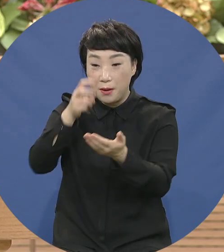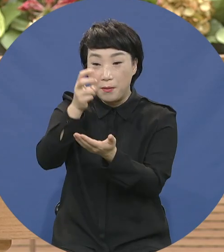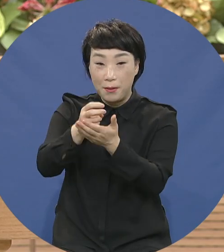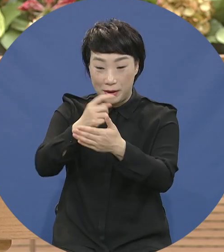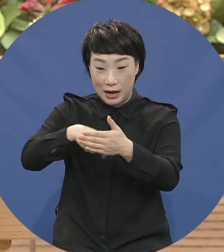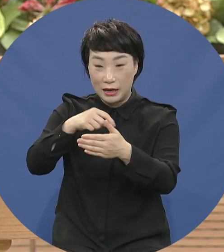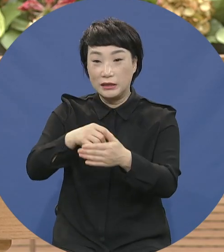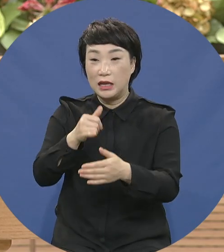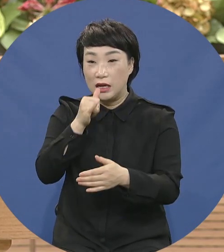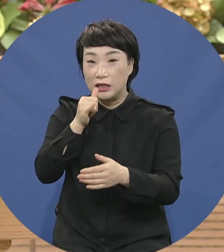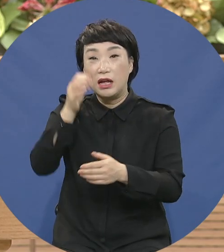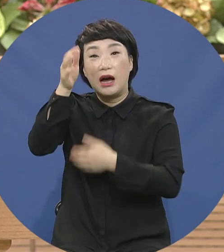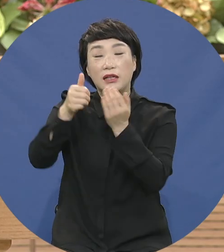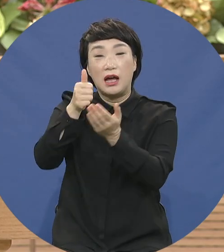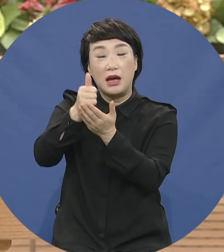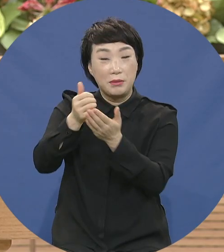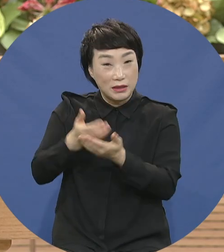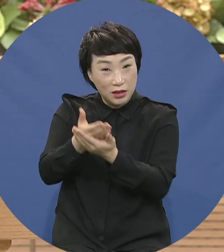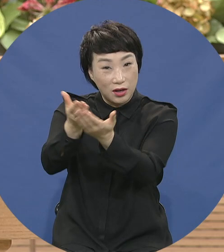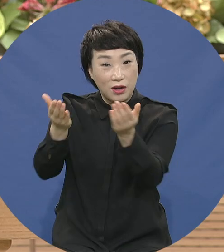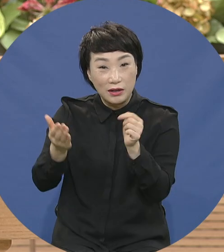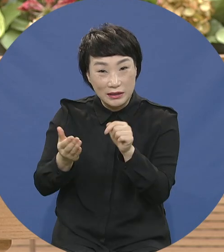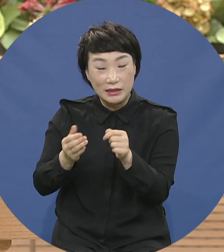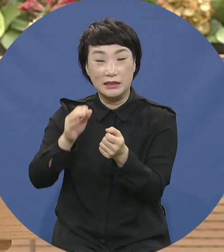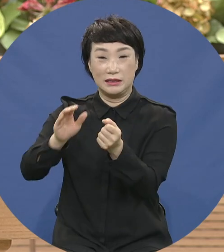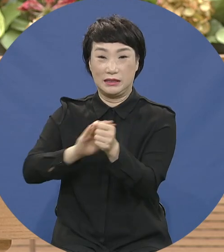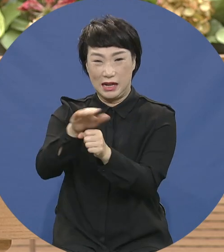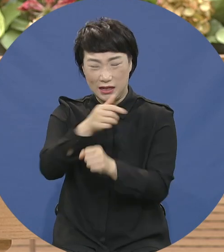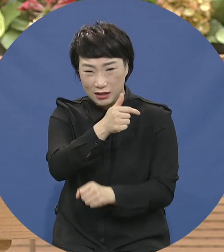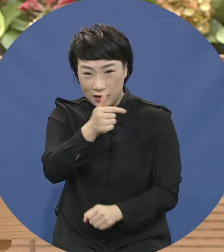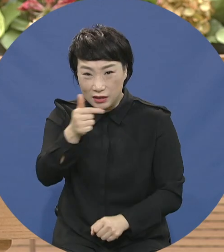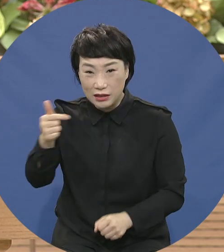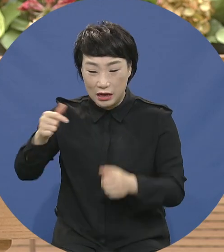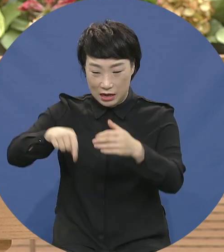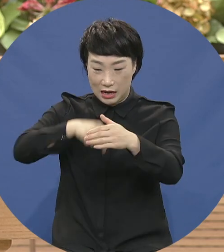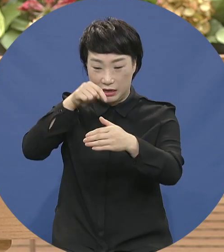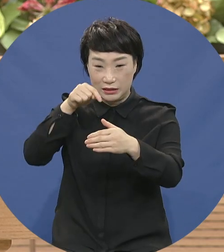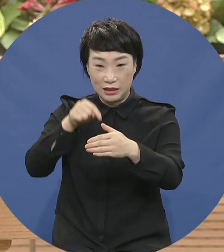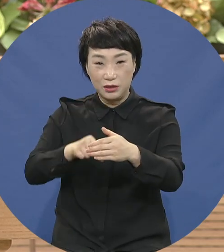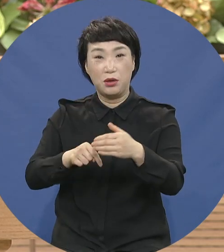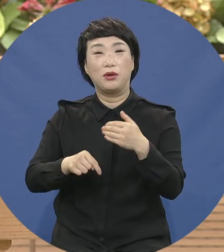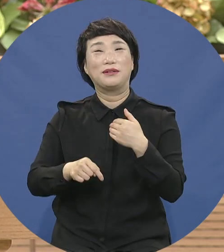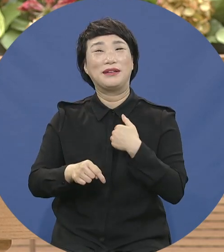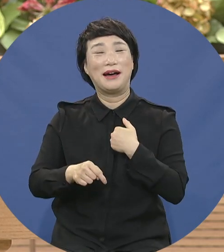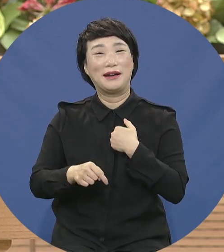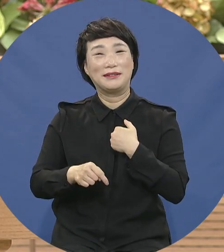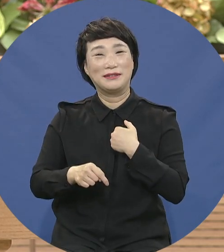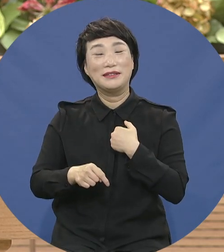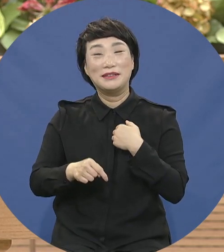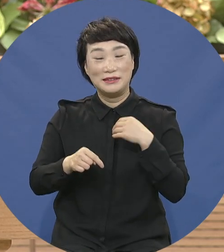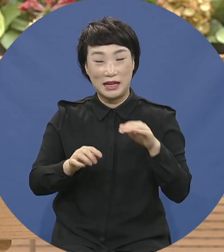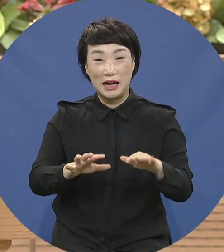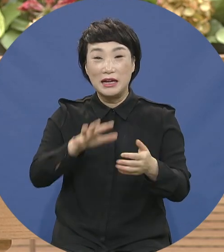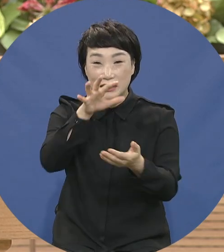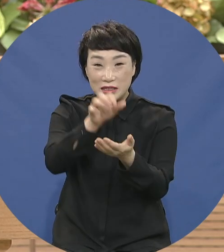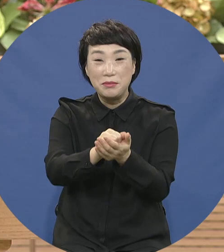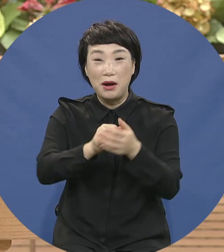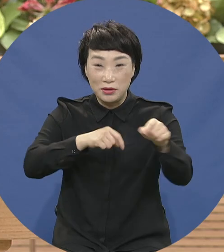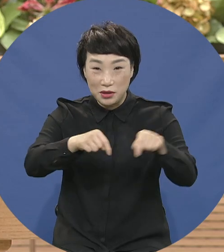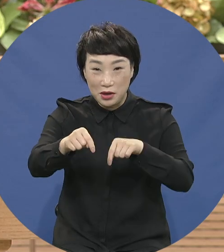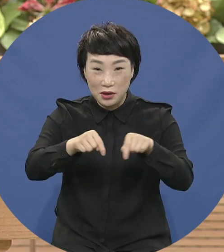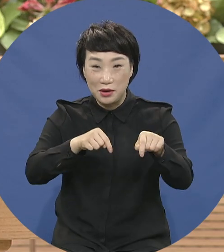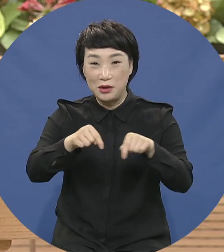세우는 하나님의 베푸신 크신 사랑 안에서 지배하고 정복하고